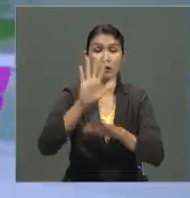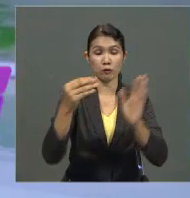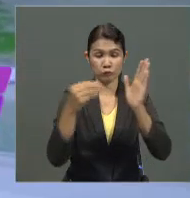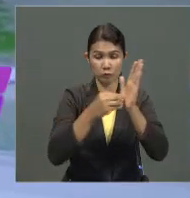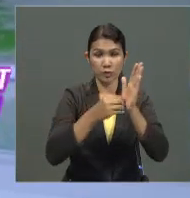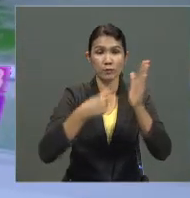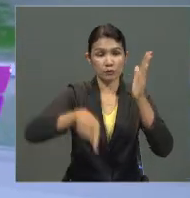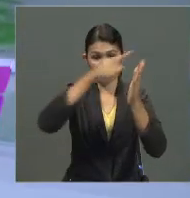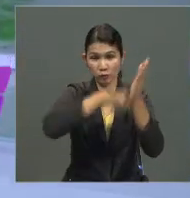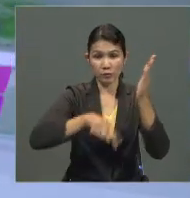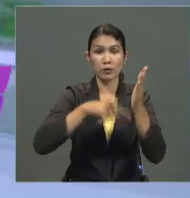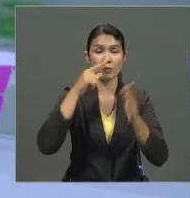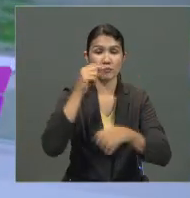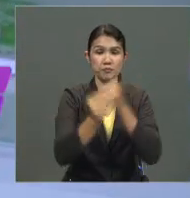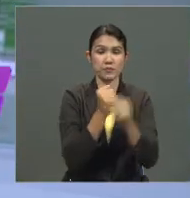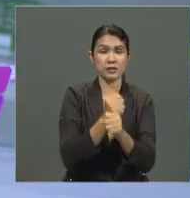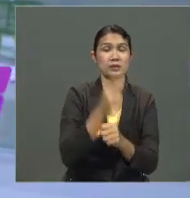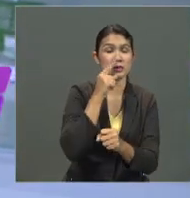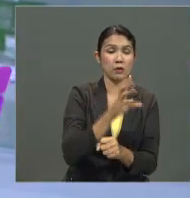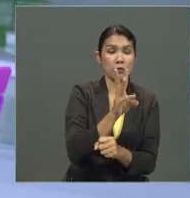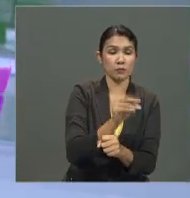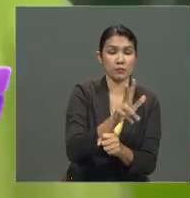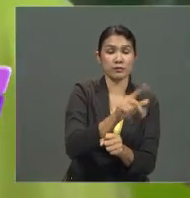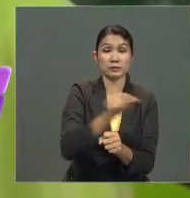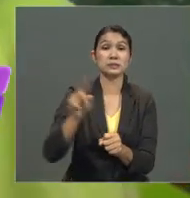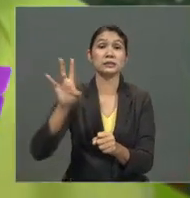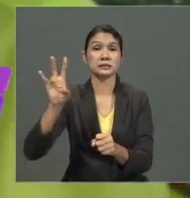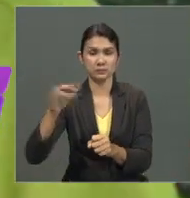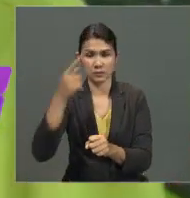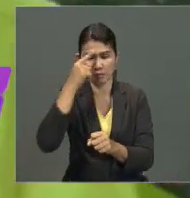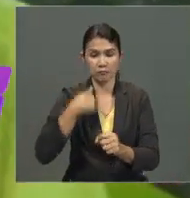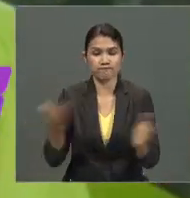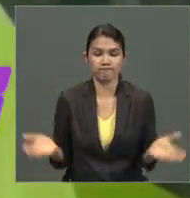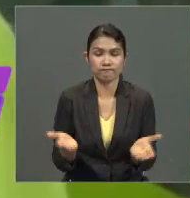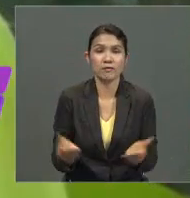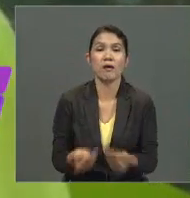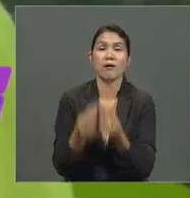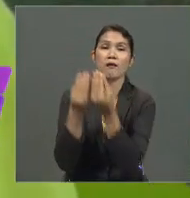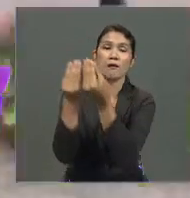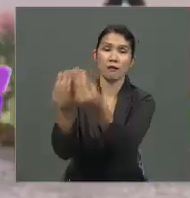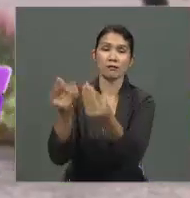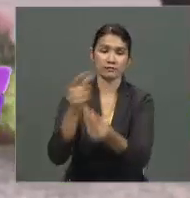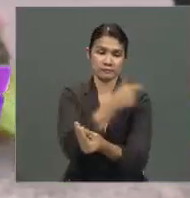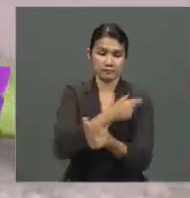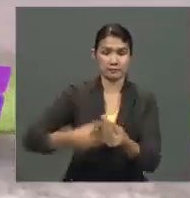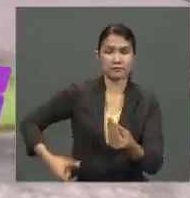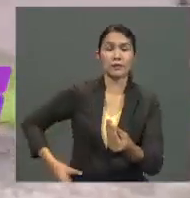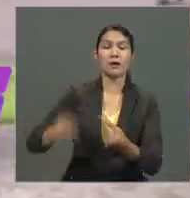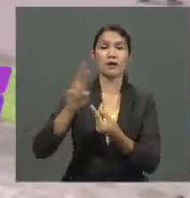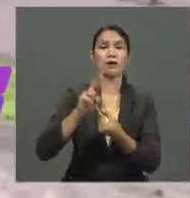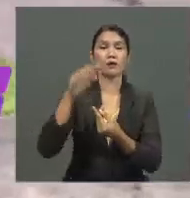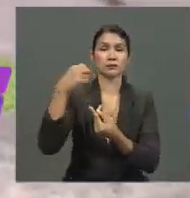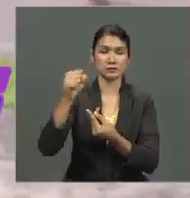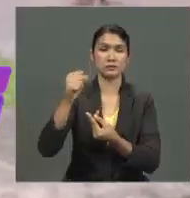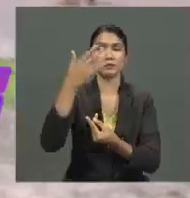ปี 2563 ถึง 2570เพื่อเฉลิมพระเกียรติพระบาทสมเด็จพระเจ้าอยู่หัวเนื่องในมหามงคลเฉลิมพระชนมพรรษา28กรกฎา